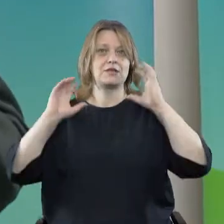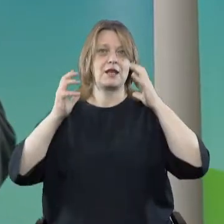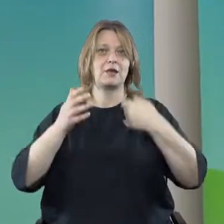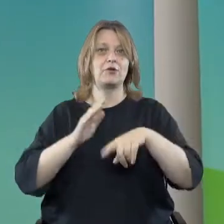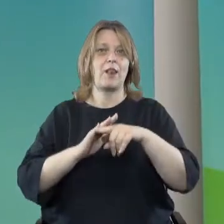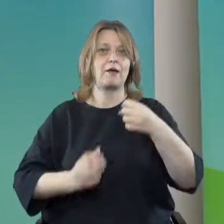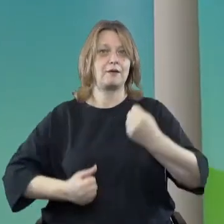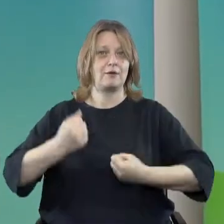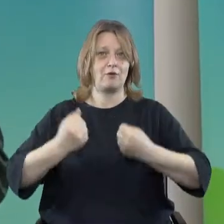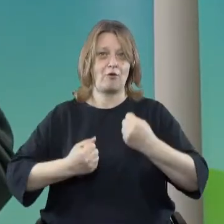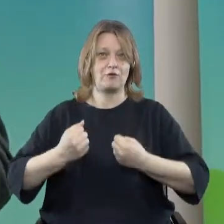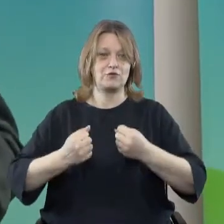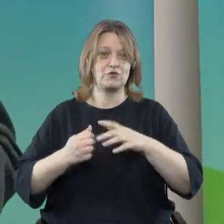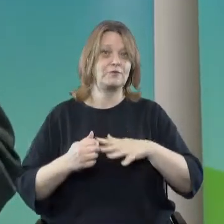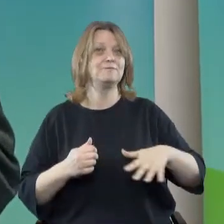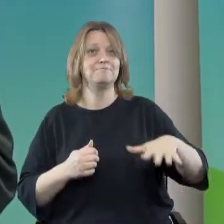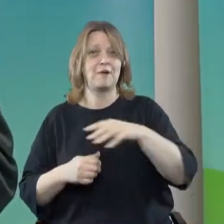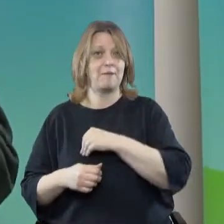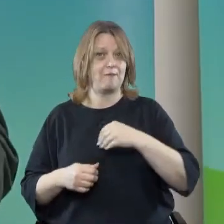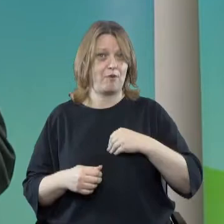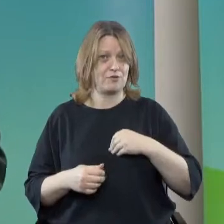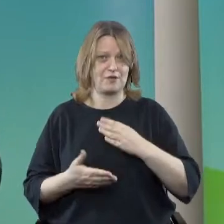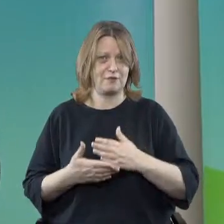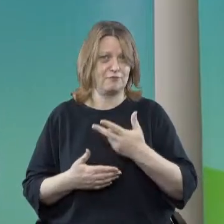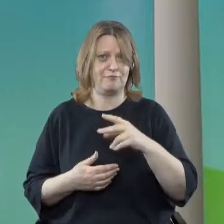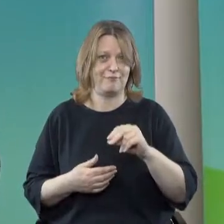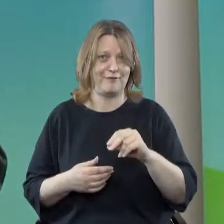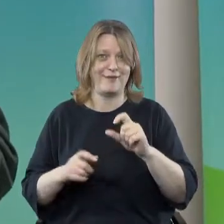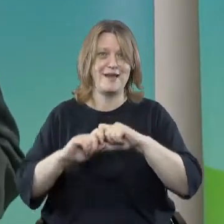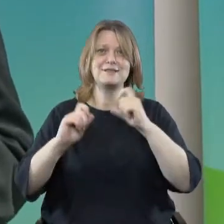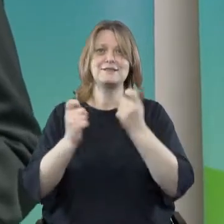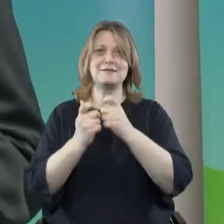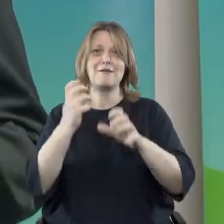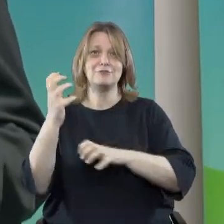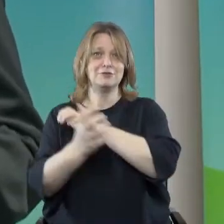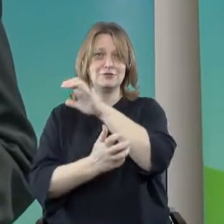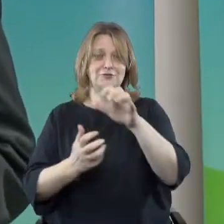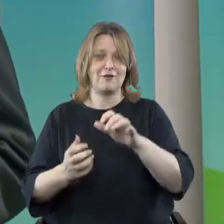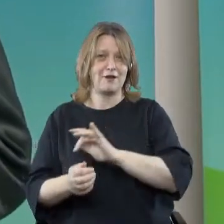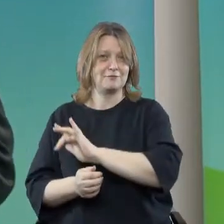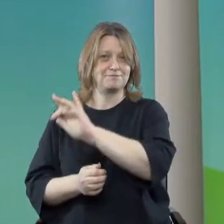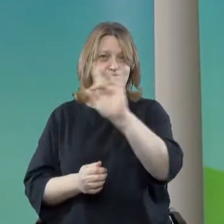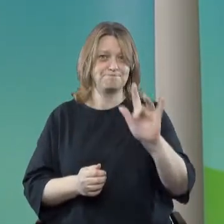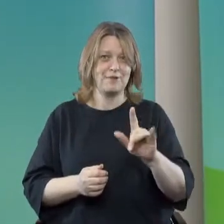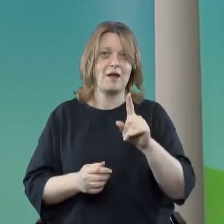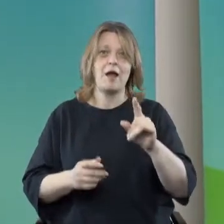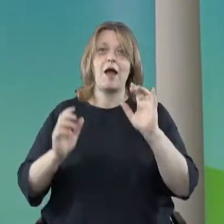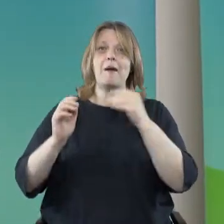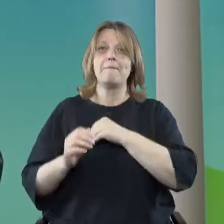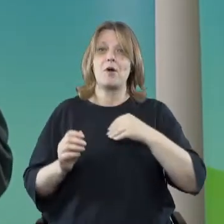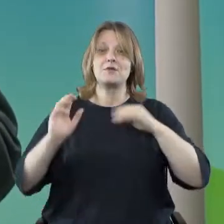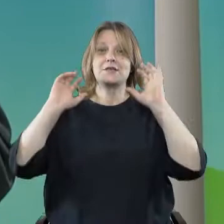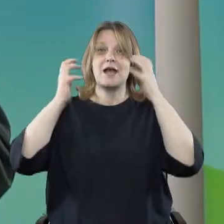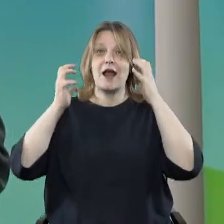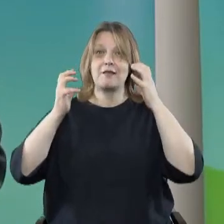nie tylko do kierowców na terenie naszego kraju, ale do kierowców na całym świecie. Polskie Radio Kierowców jest